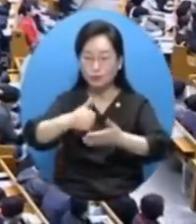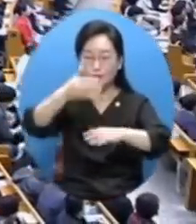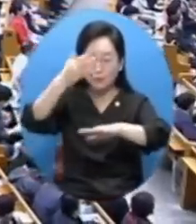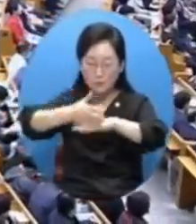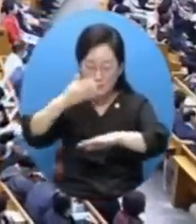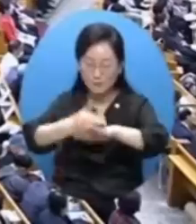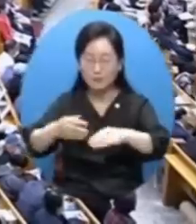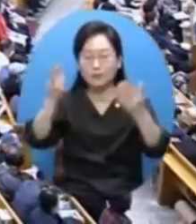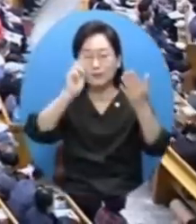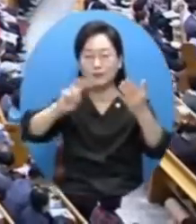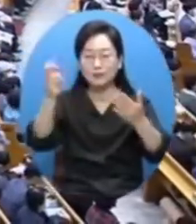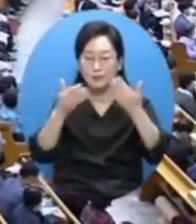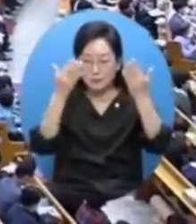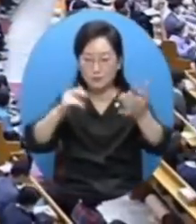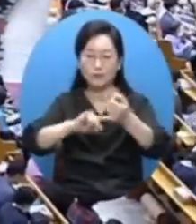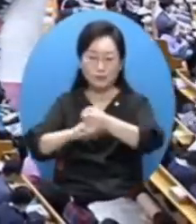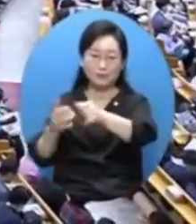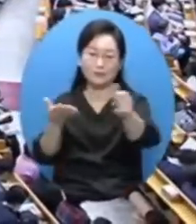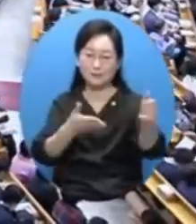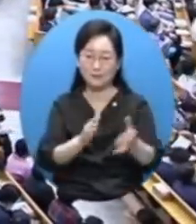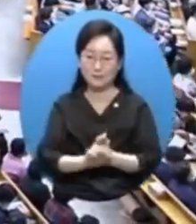감사하고 찬양하며